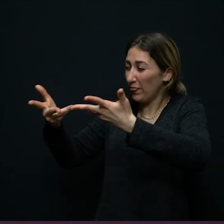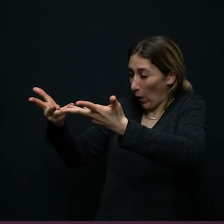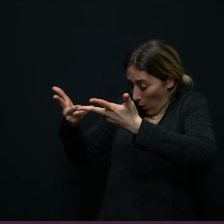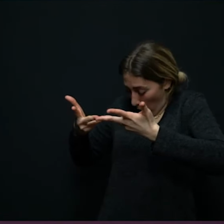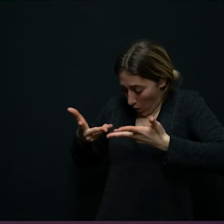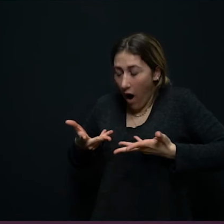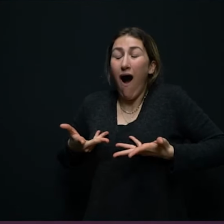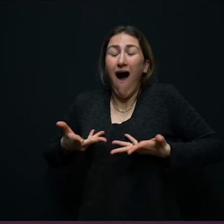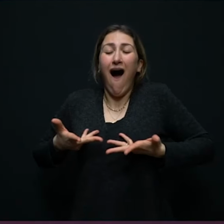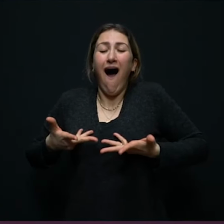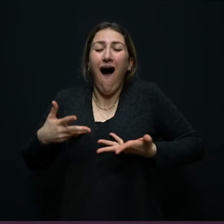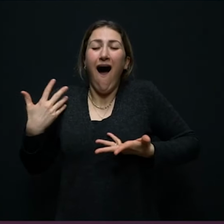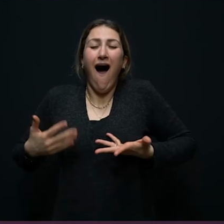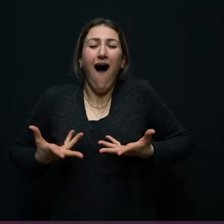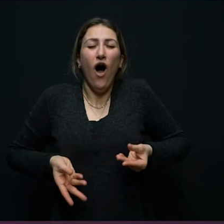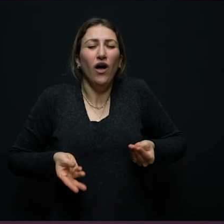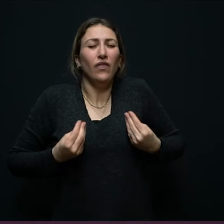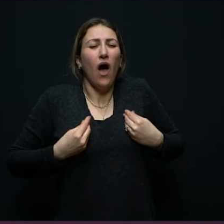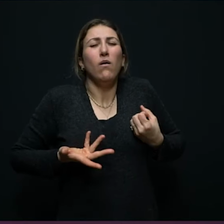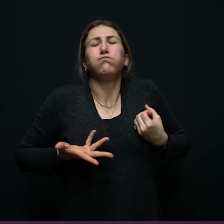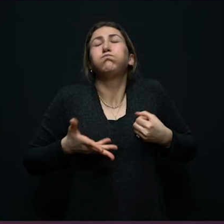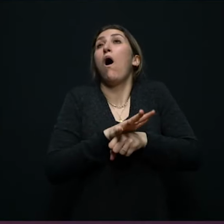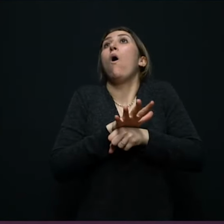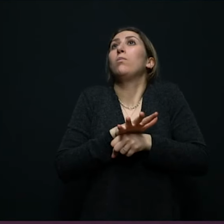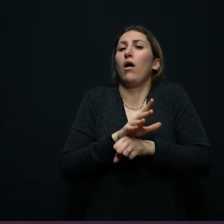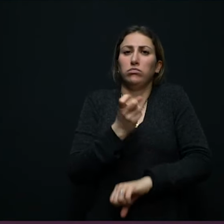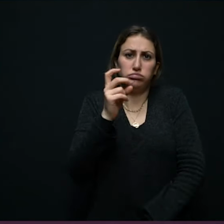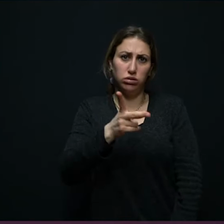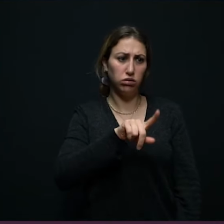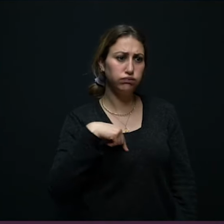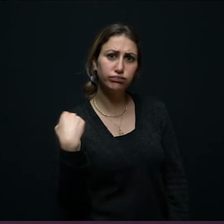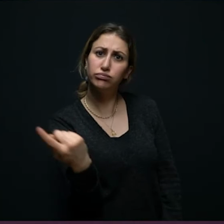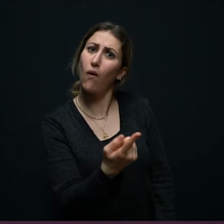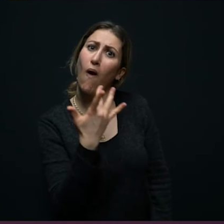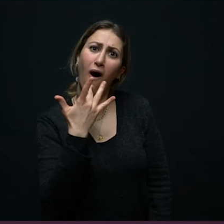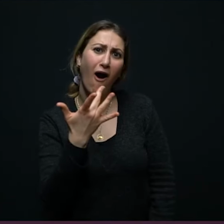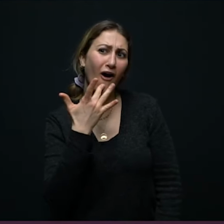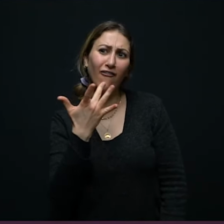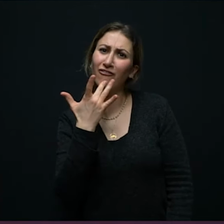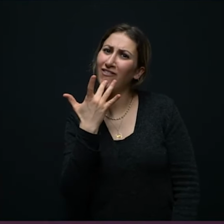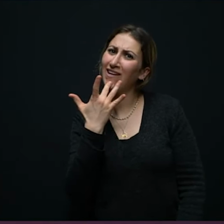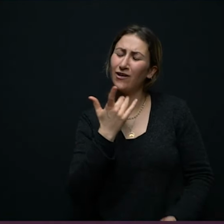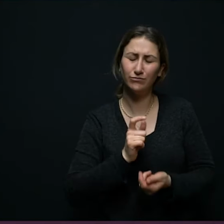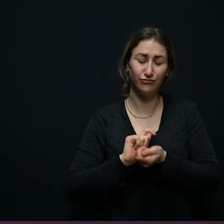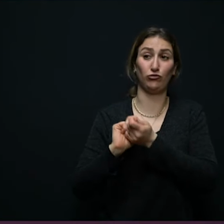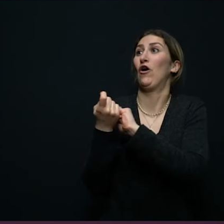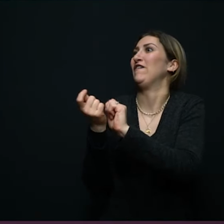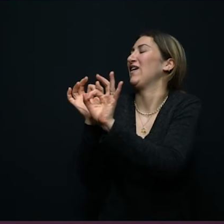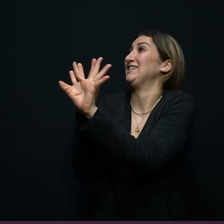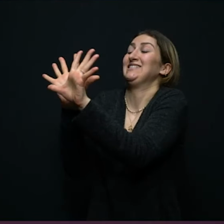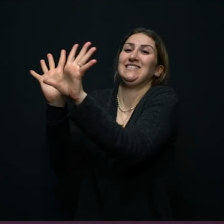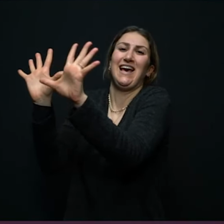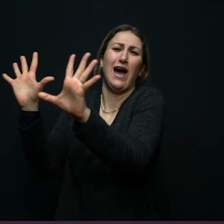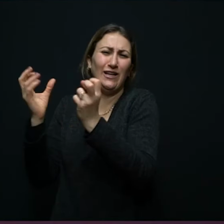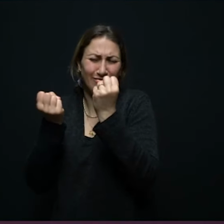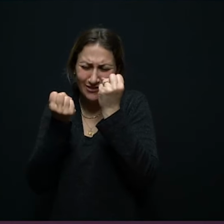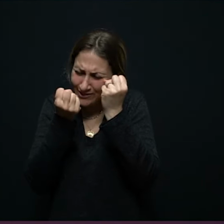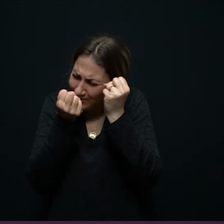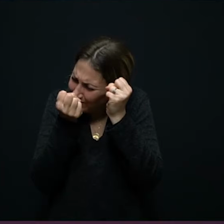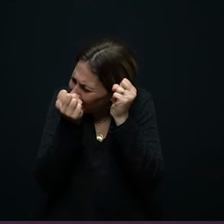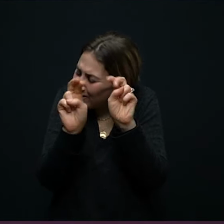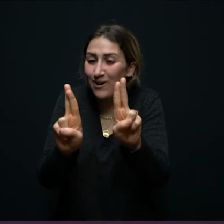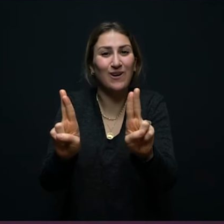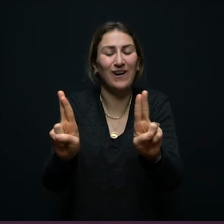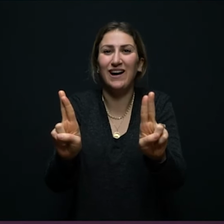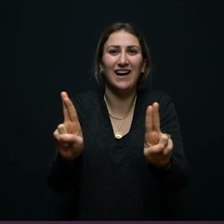tu commenceras à ne plus te t'excuser toi même tu commenceras a refusé les compromis dans ta vie tu commenceras à dire